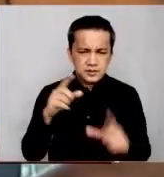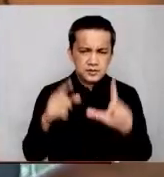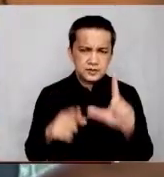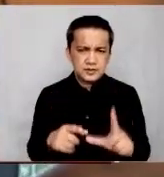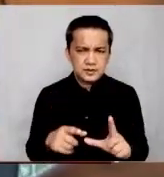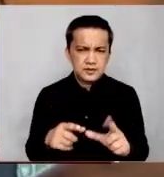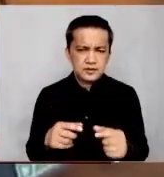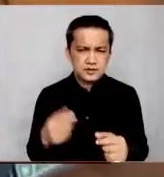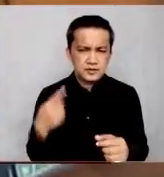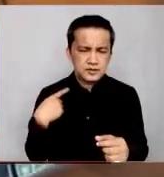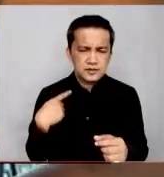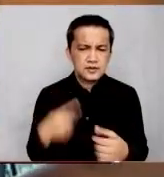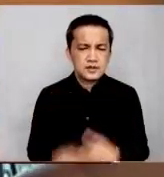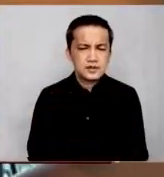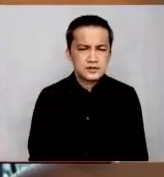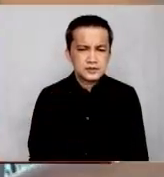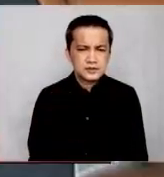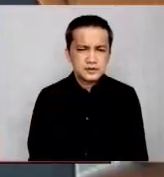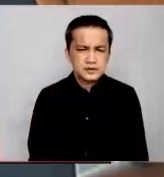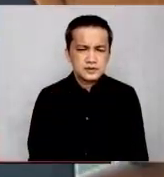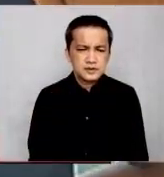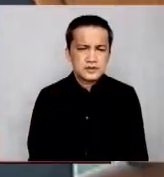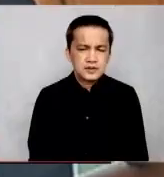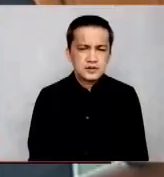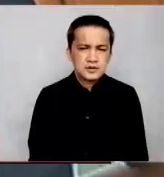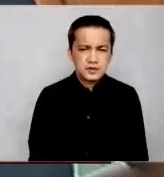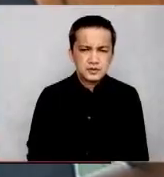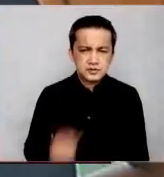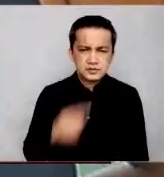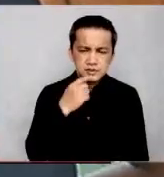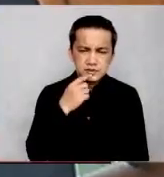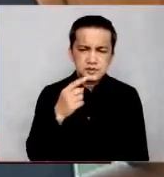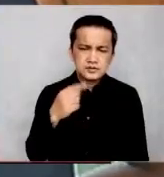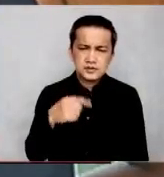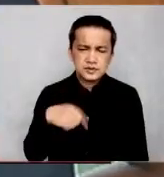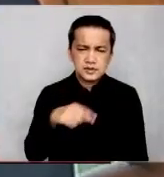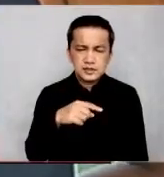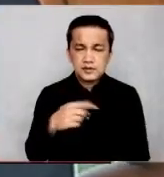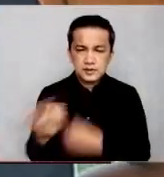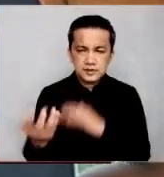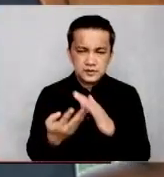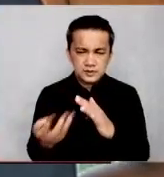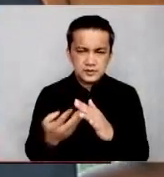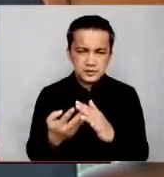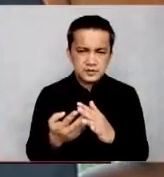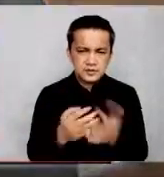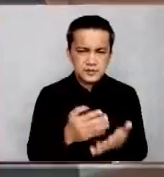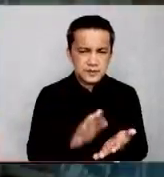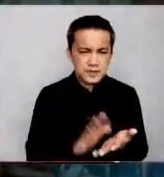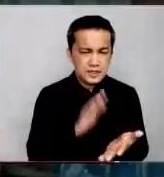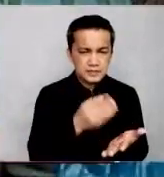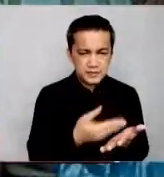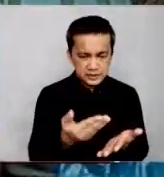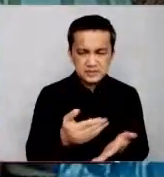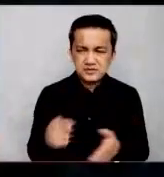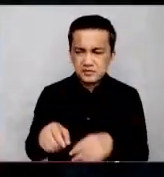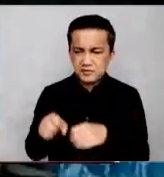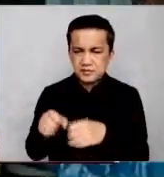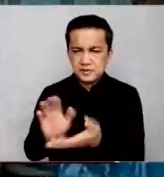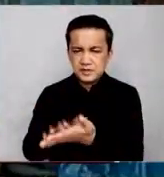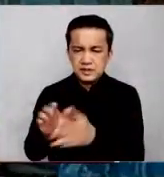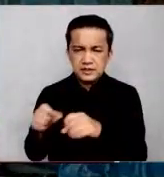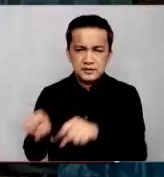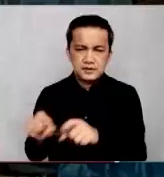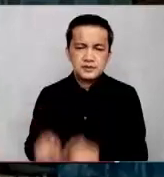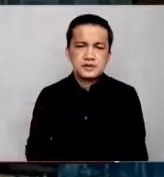Hindi katulad dati na mabili. Sinasabi ko na lang po ano eh. Lahat naman po ng bilhin tumataas, hindi lang kami.